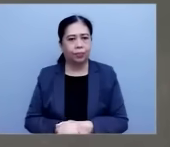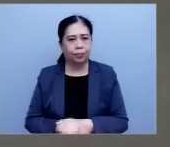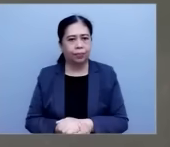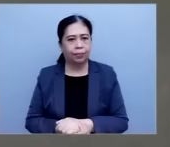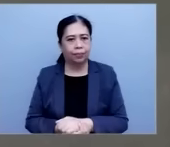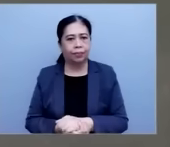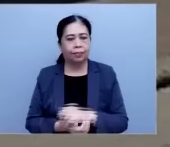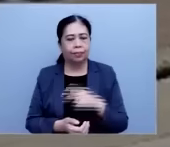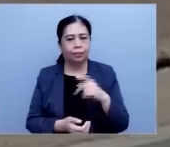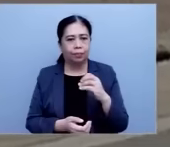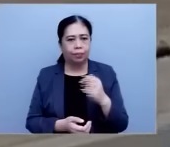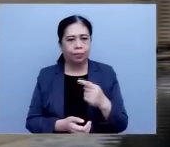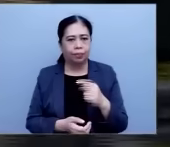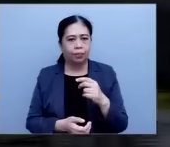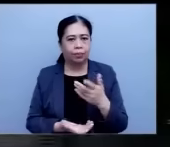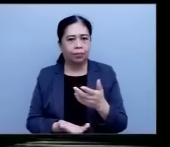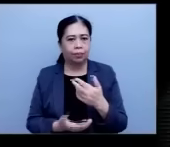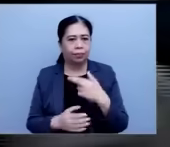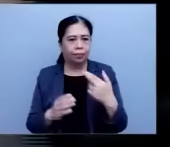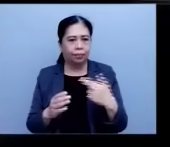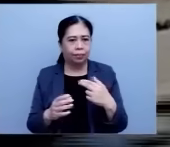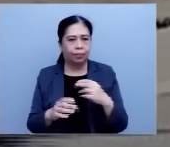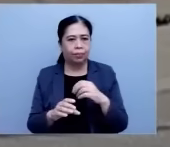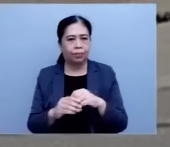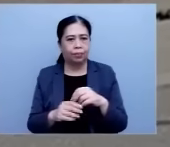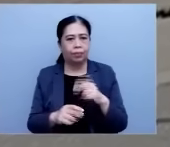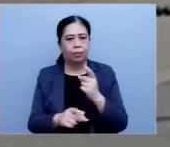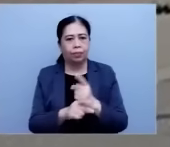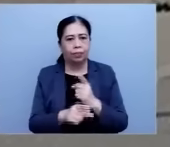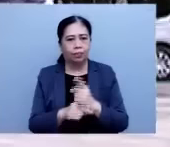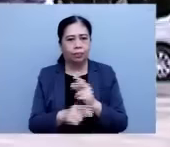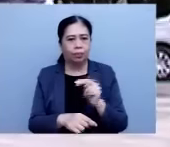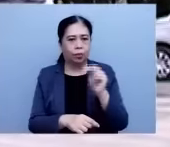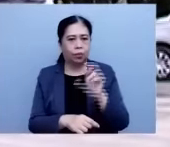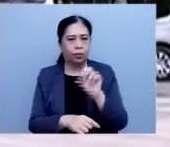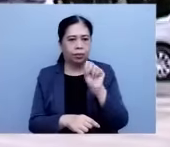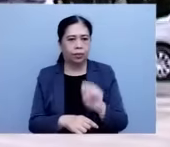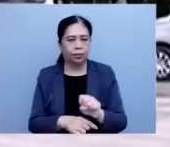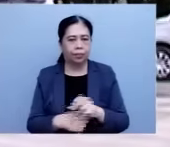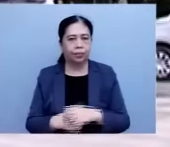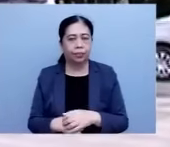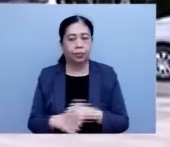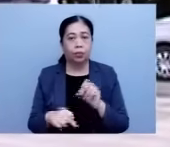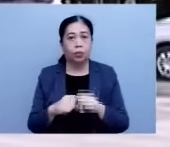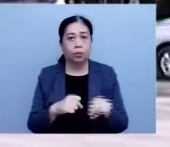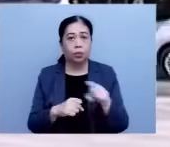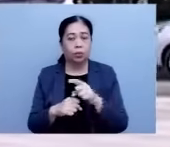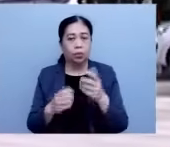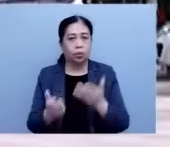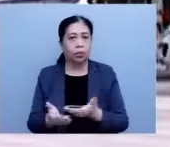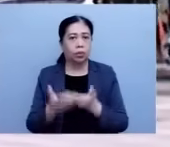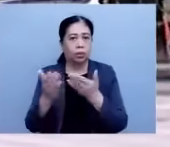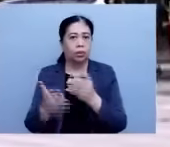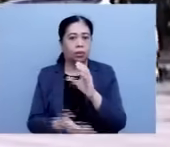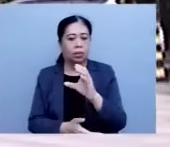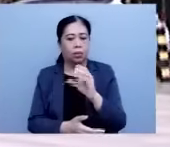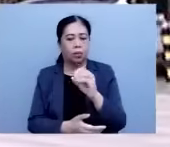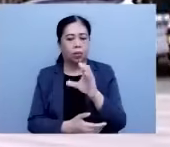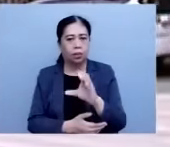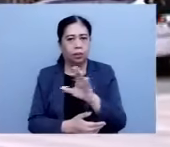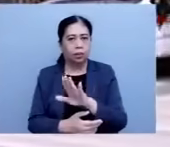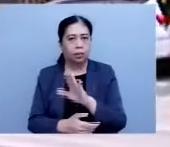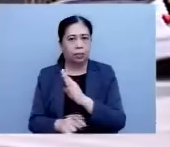Sembo, Pitogo, Rizal, Post Proper North Side at South Side. Kaya ang mga maghahain ng COC sa mga barangay na